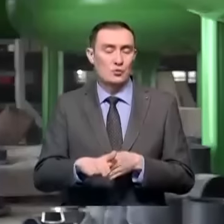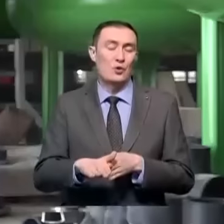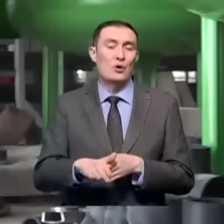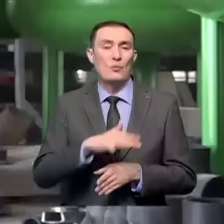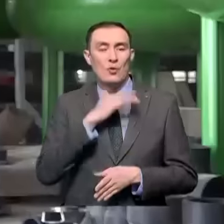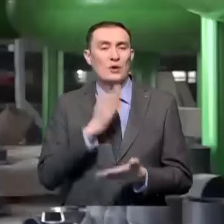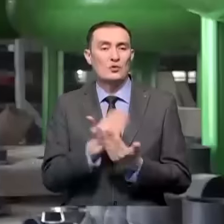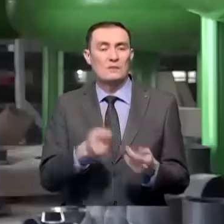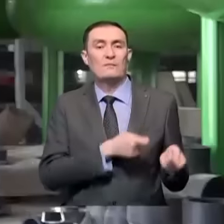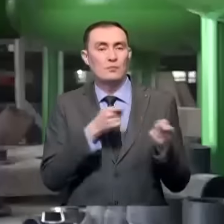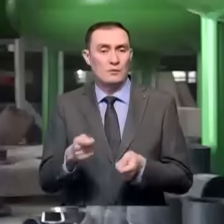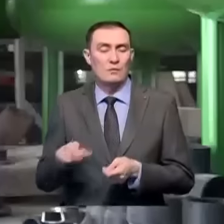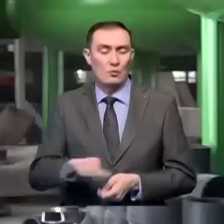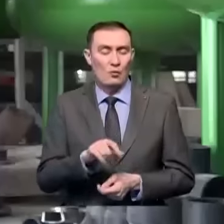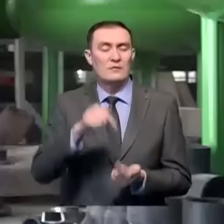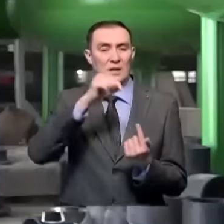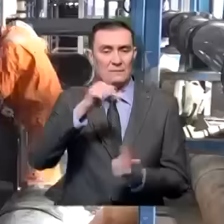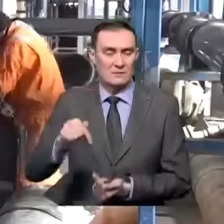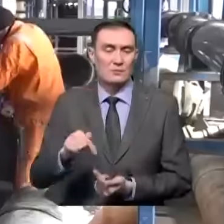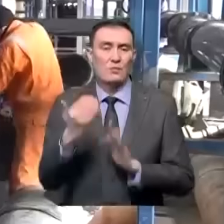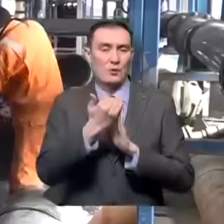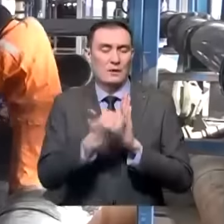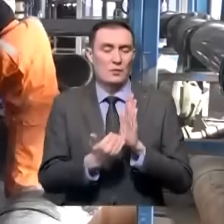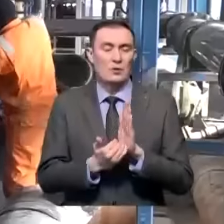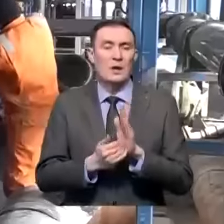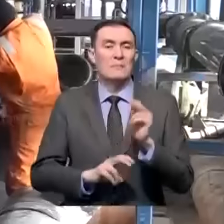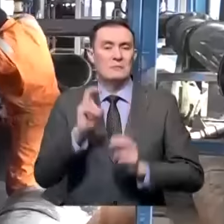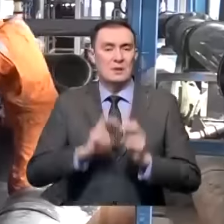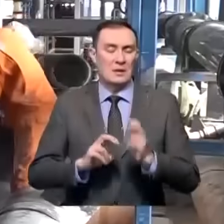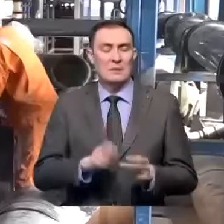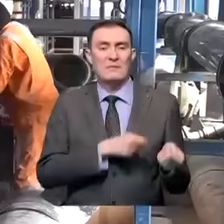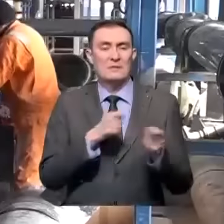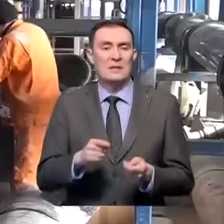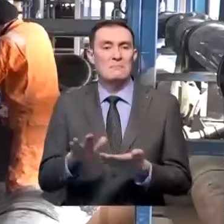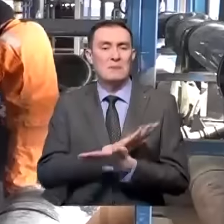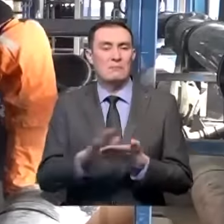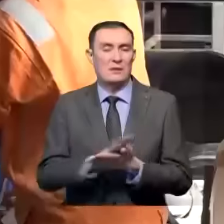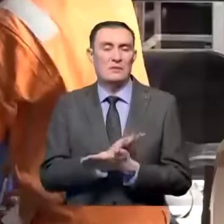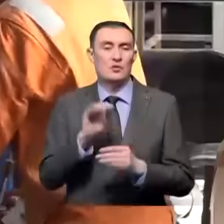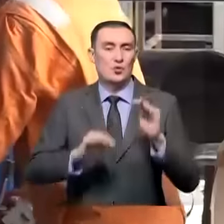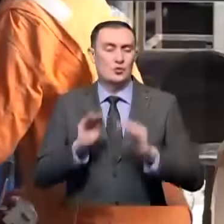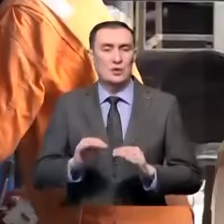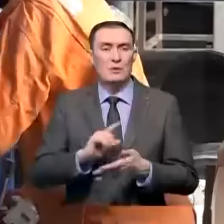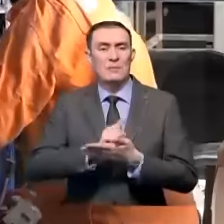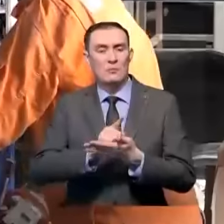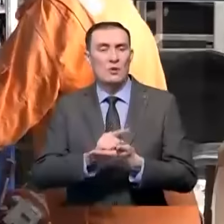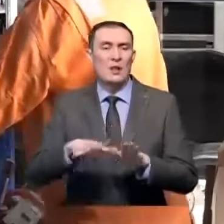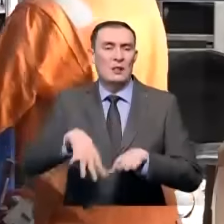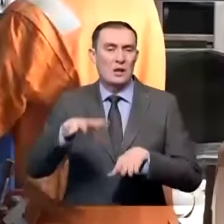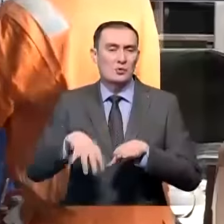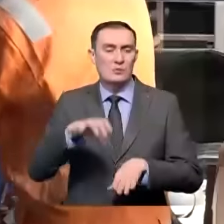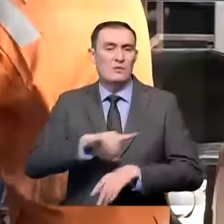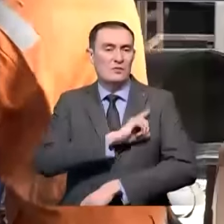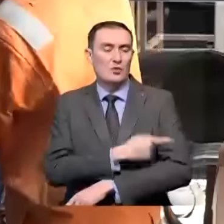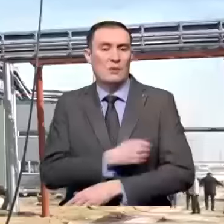Многое находится в пути, но все идет в соответствии с графиком. На предприятии уже поставили мембраны очистных сооружений, приборы и насосы, работающие